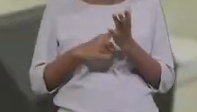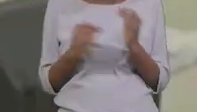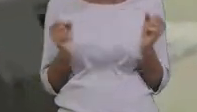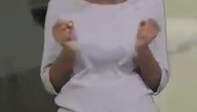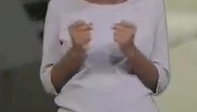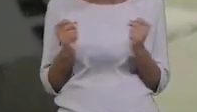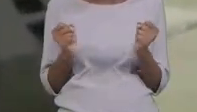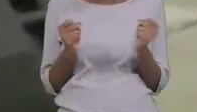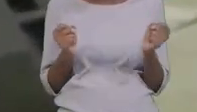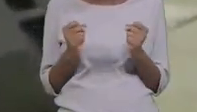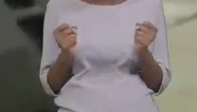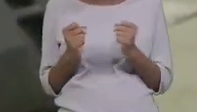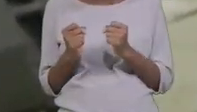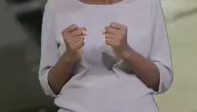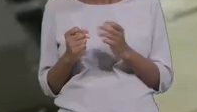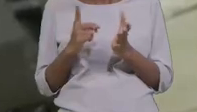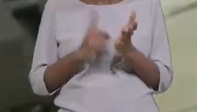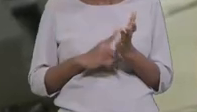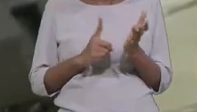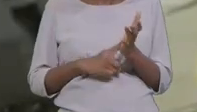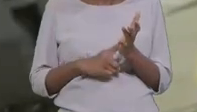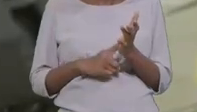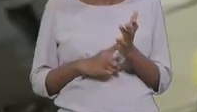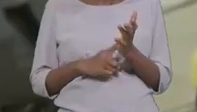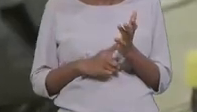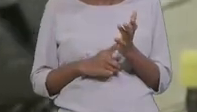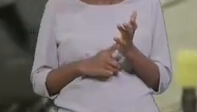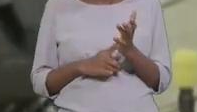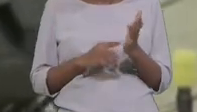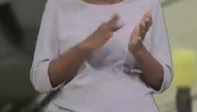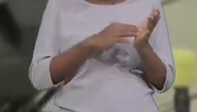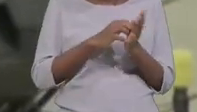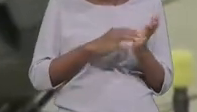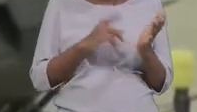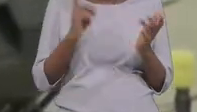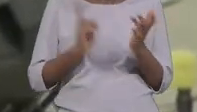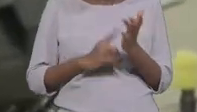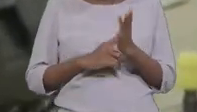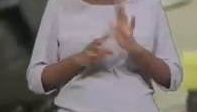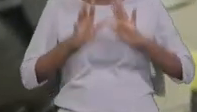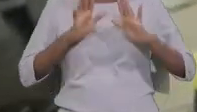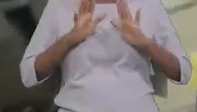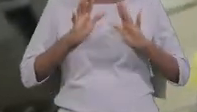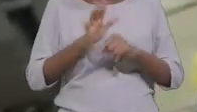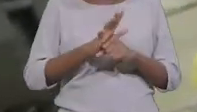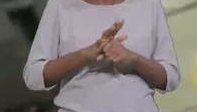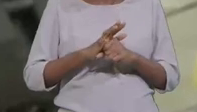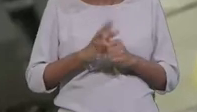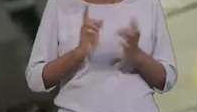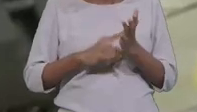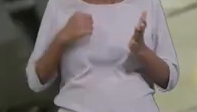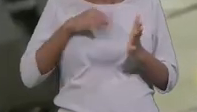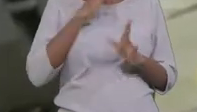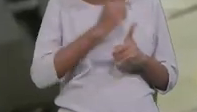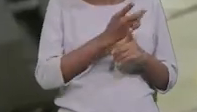parfois nous sommes tièdes, parfois froids, parfois léthargiques, parfois craintifs,